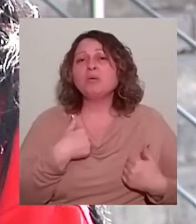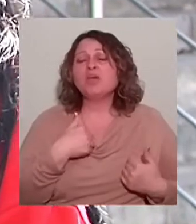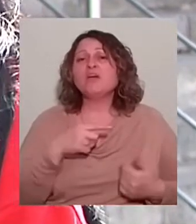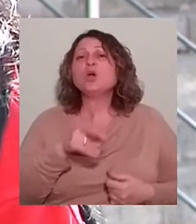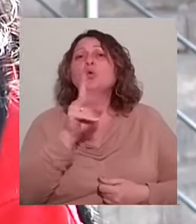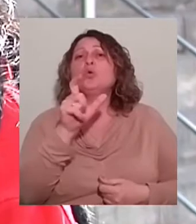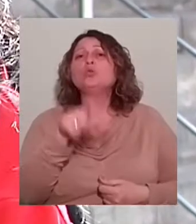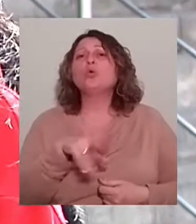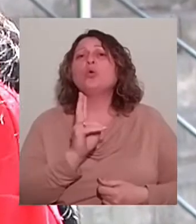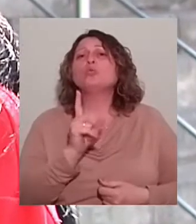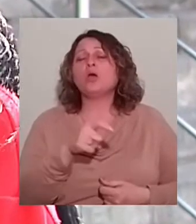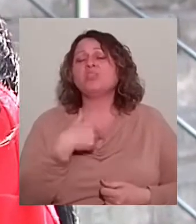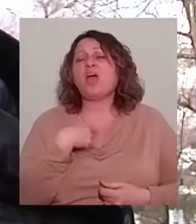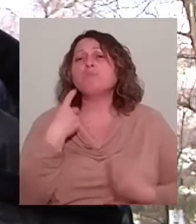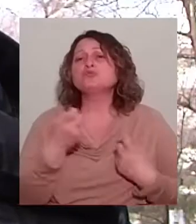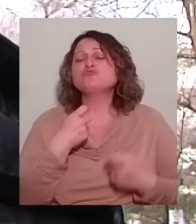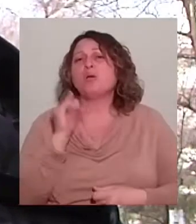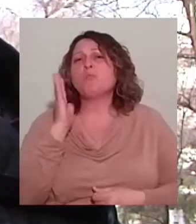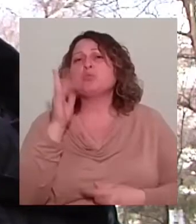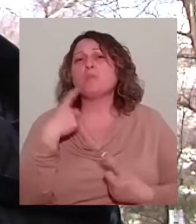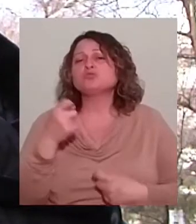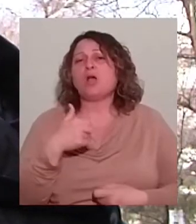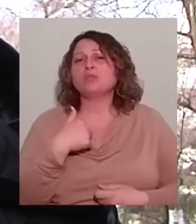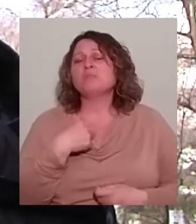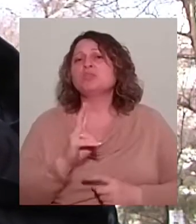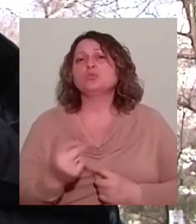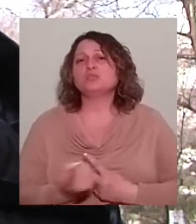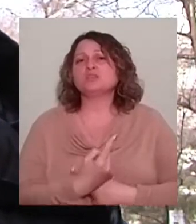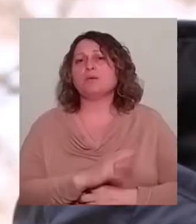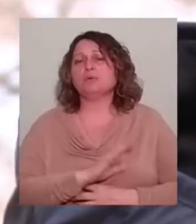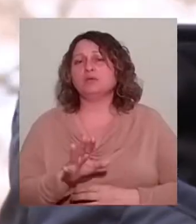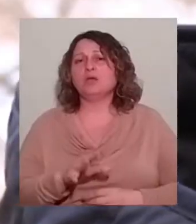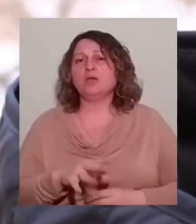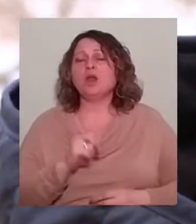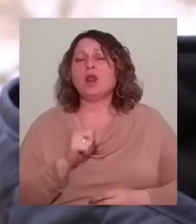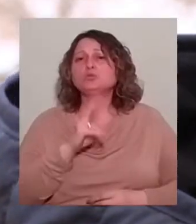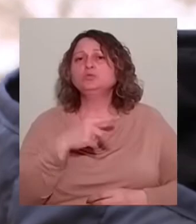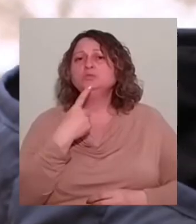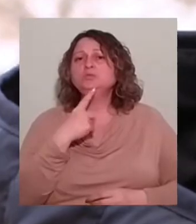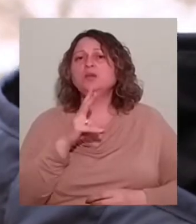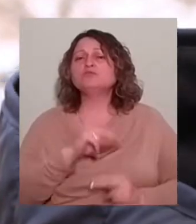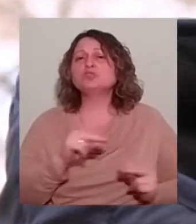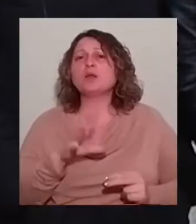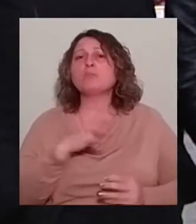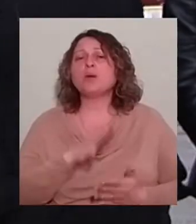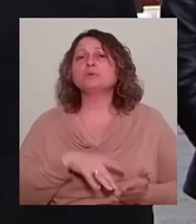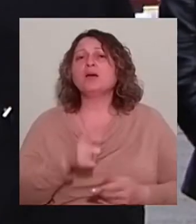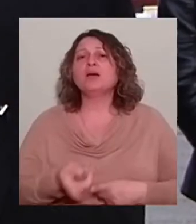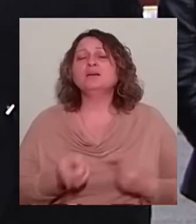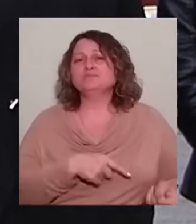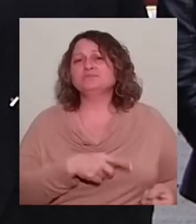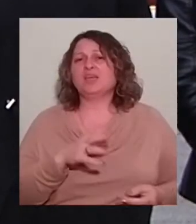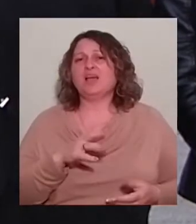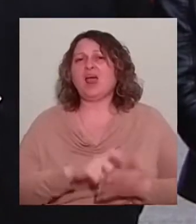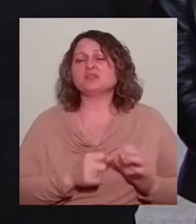біжала, я біжати буду, мені ніхто не зможе запретити. Оксана Грамчук каже, вчителька писала заяву про звільнення з класного керівництва. Проте директорка